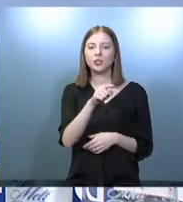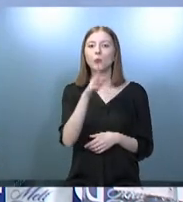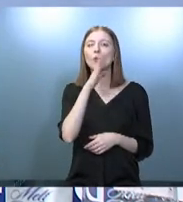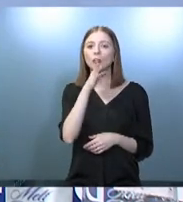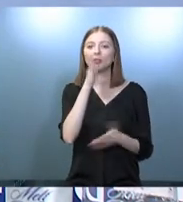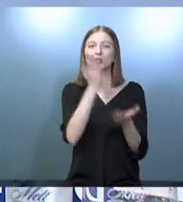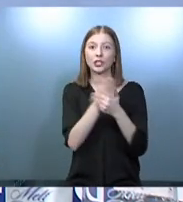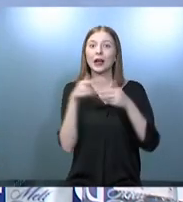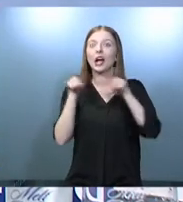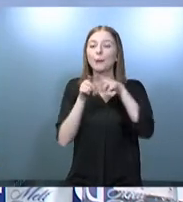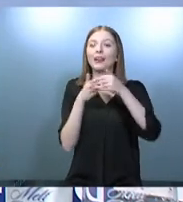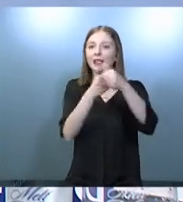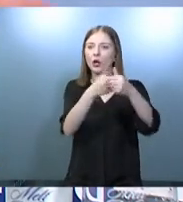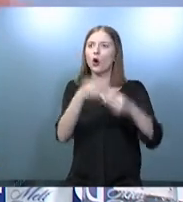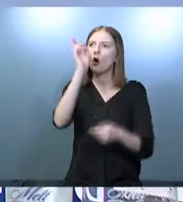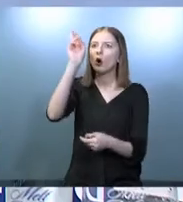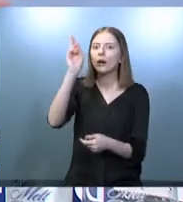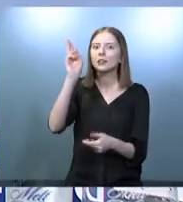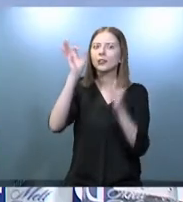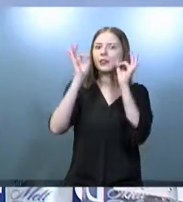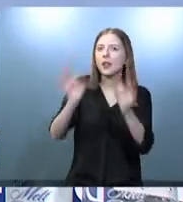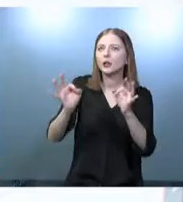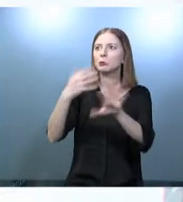nesprendžiam, kas čia pirmesnis ir teisesnis. Tik norėjau